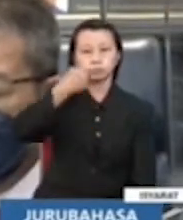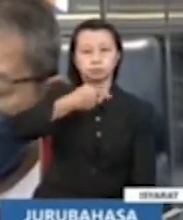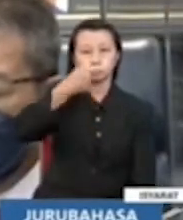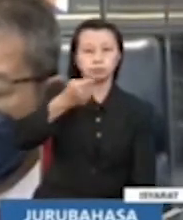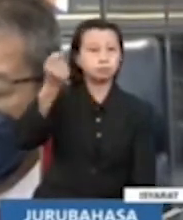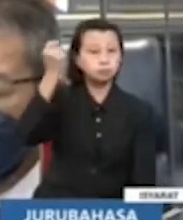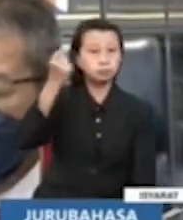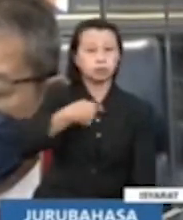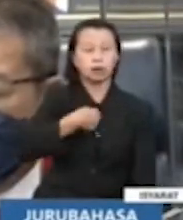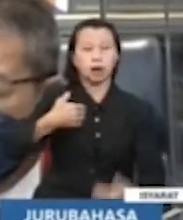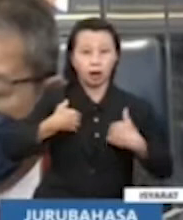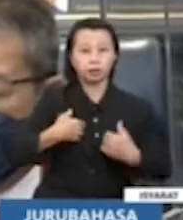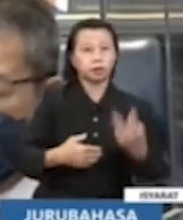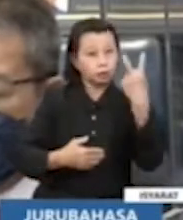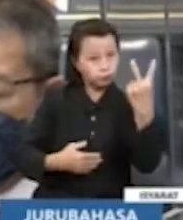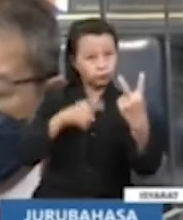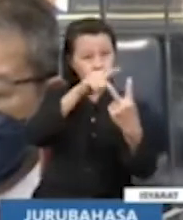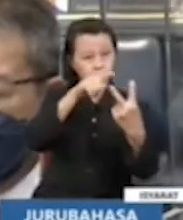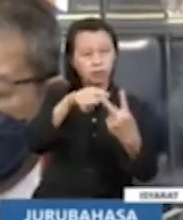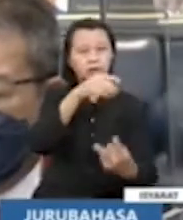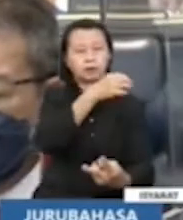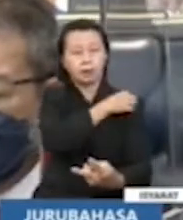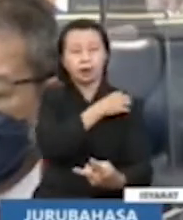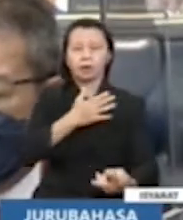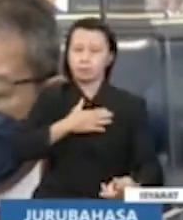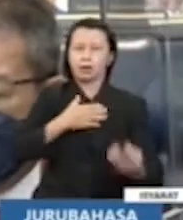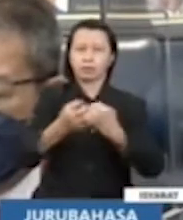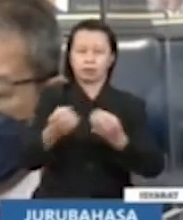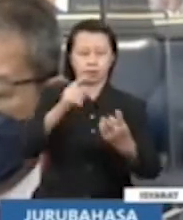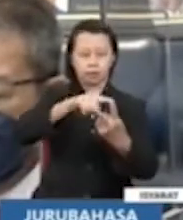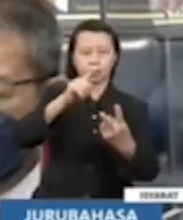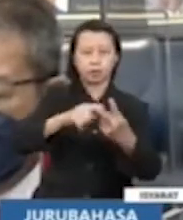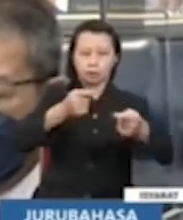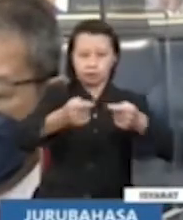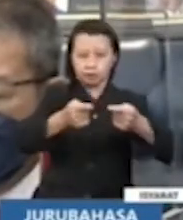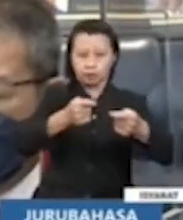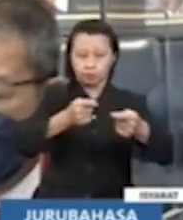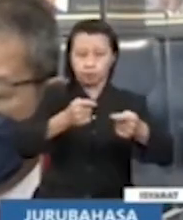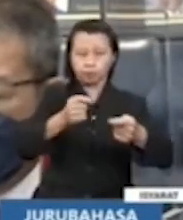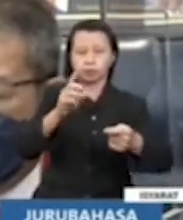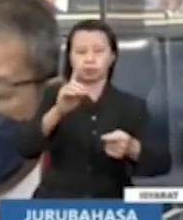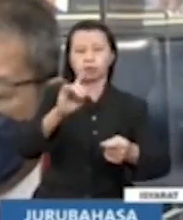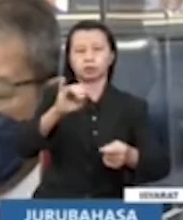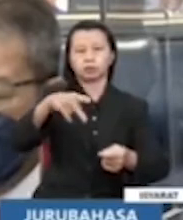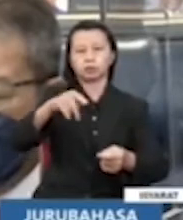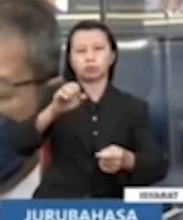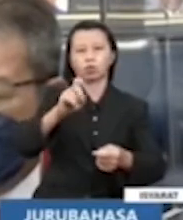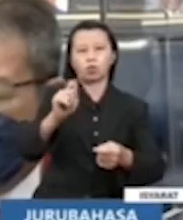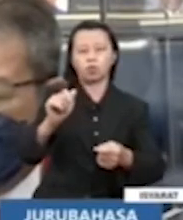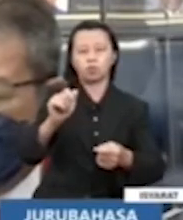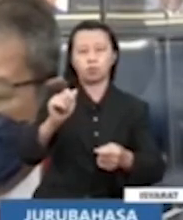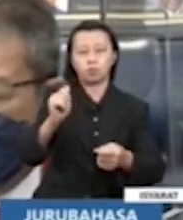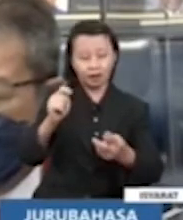tadi, saya ada dua orang pegawai di pejabat saya. Ini memang pegawai tabir diplomat dan memang mereka tak terlibat langsung dengan